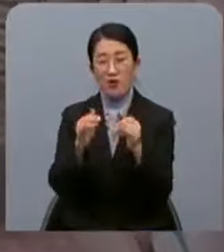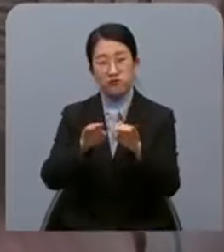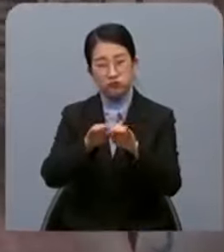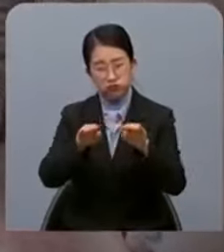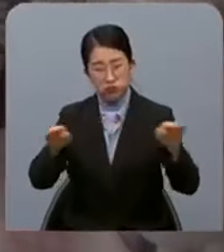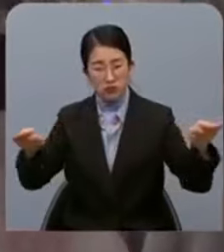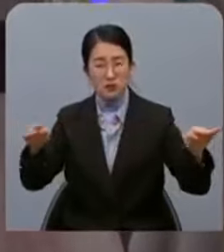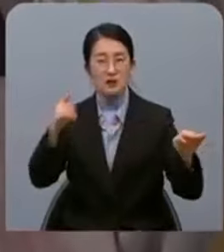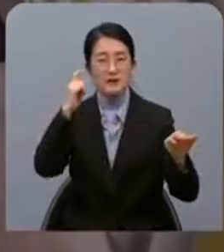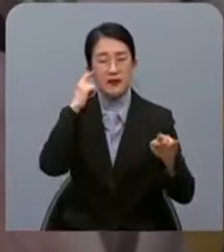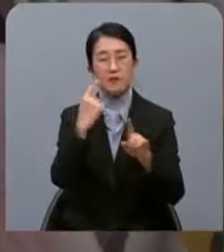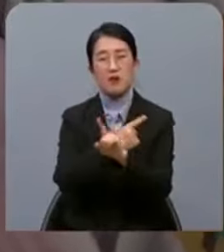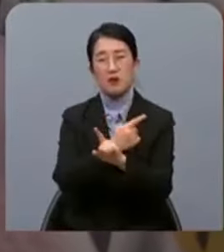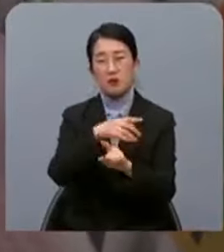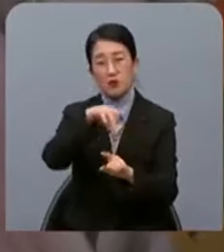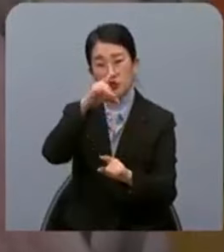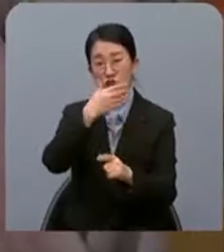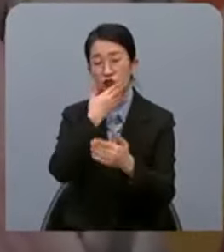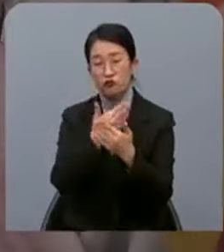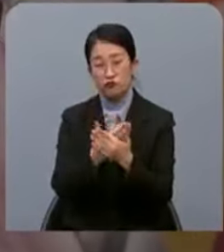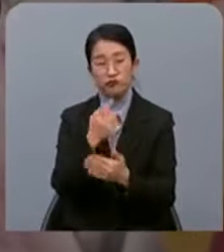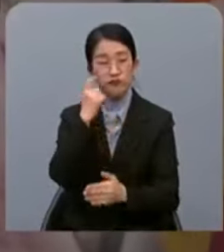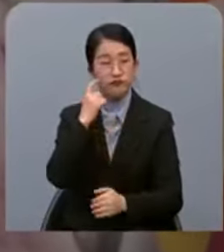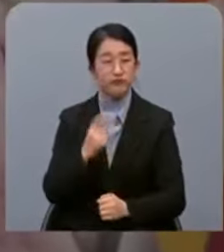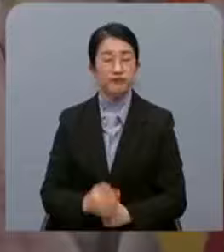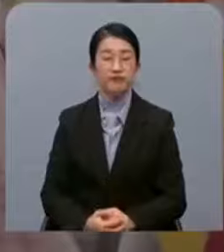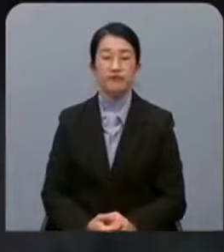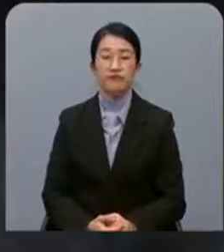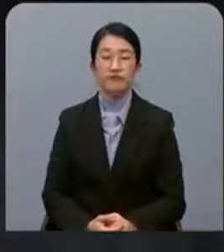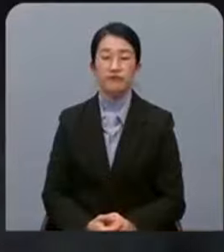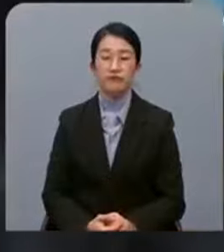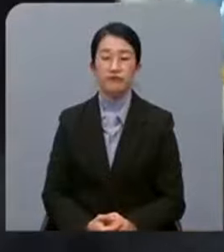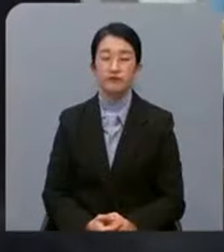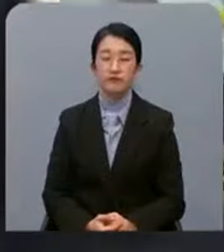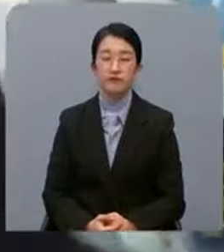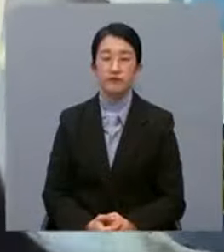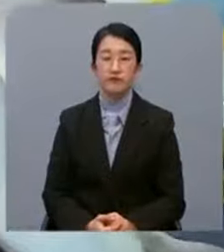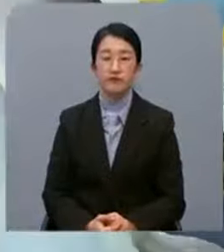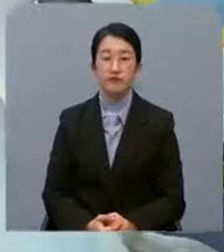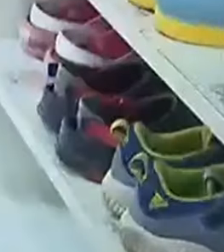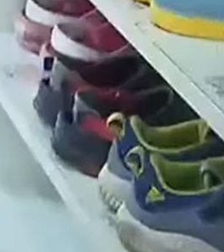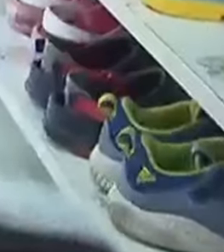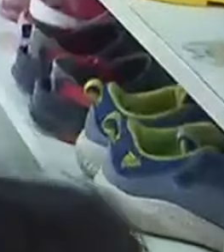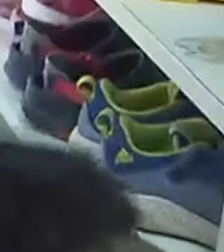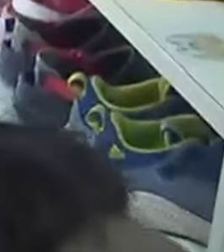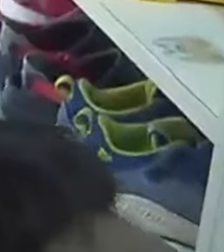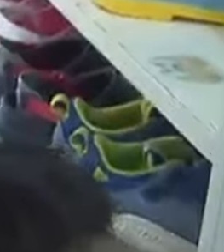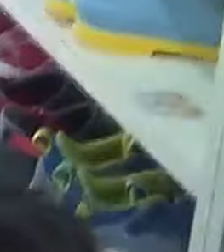개선이 우선돼야 한다고 전문가들은 조언합니다. KBS 뉴스 민소영입니다.